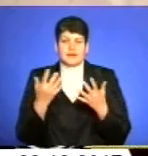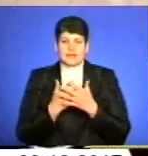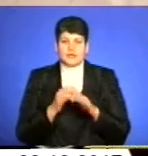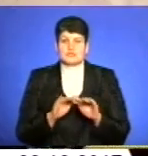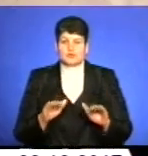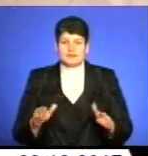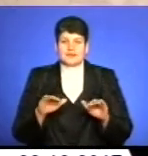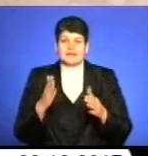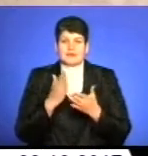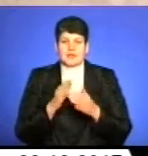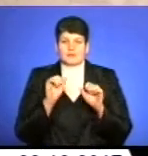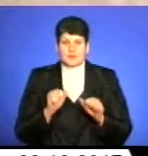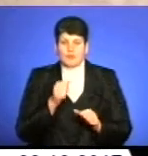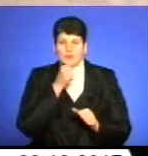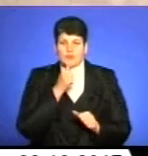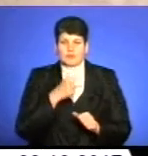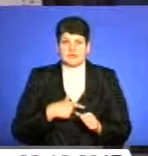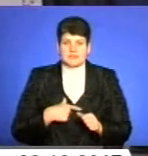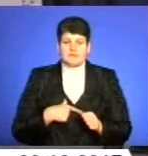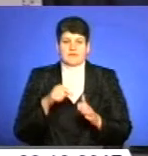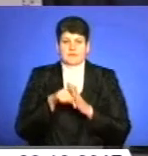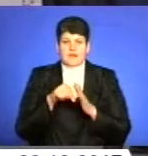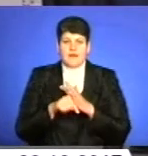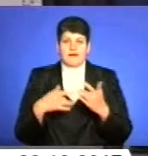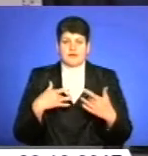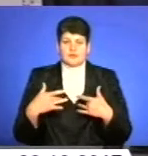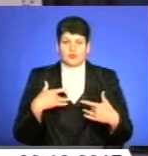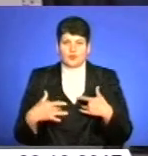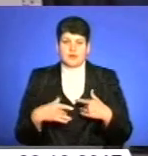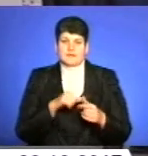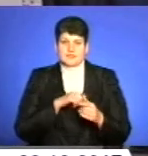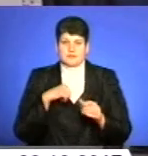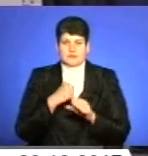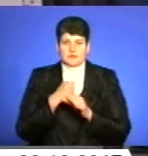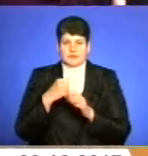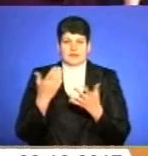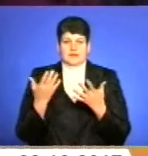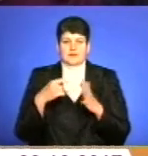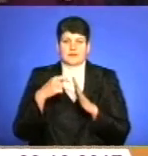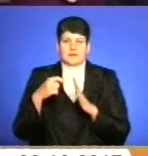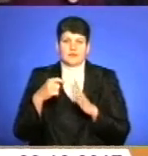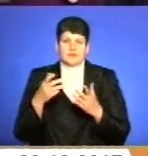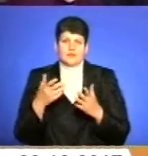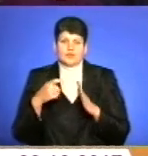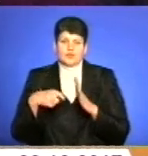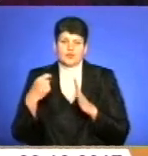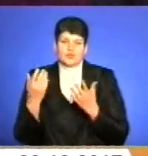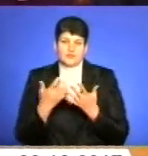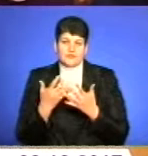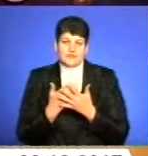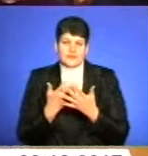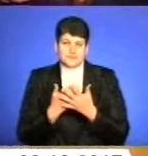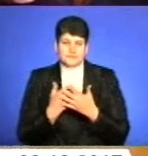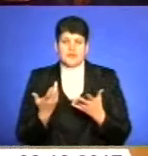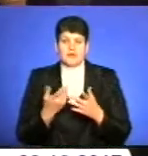мали можливість спробувати себе у ролі акторів, ведучих і навіть самим зняти мультфільм. Тернопільська письменниця Ірина Мацько каже, за